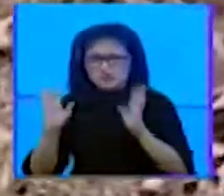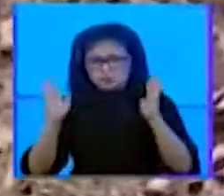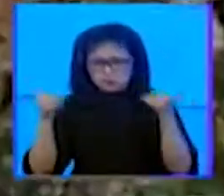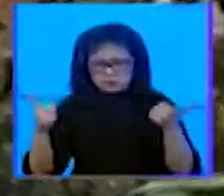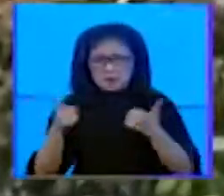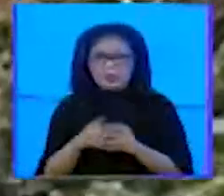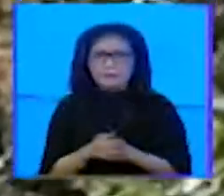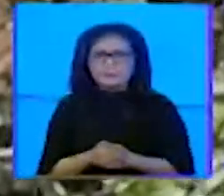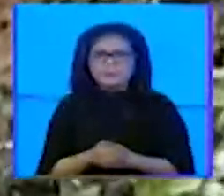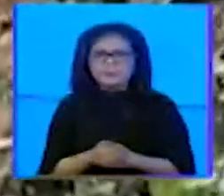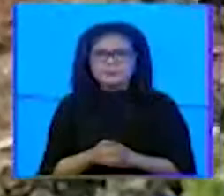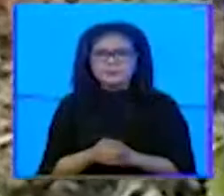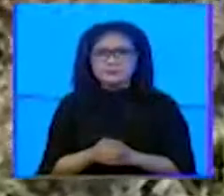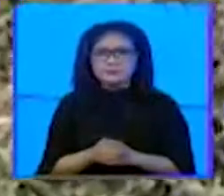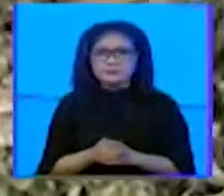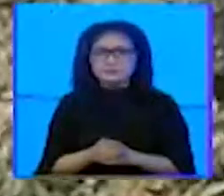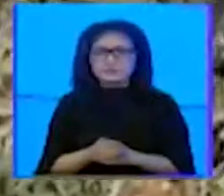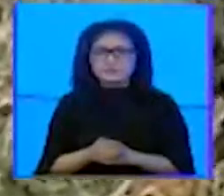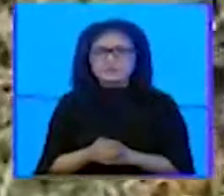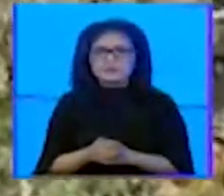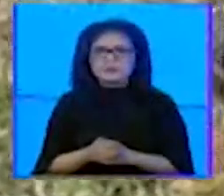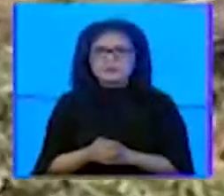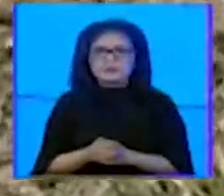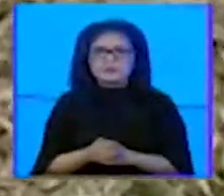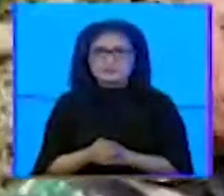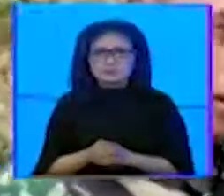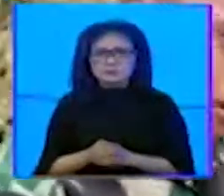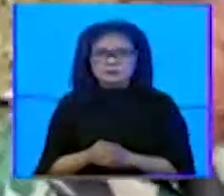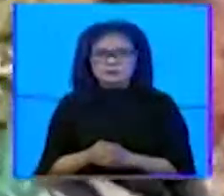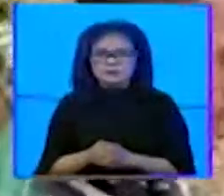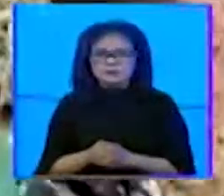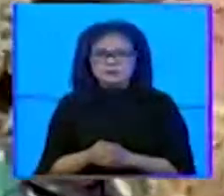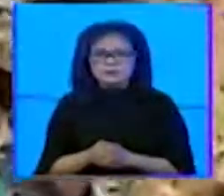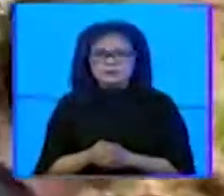Dari Kabupaten Majene, Sulawesi Barat, Julius Win melaporkan.